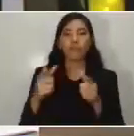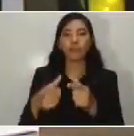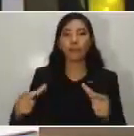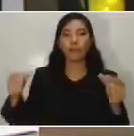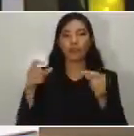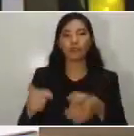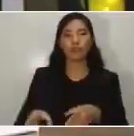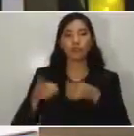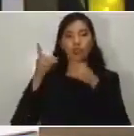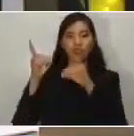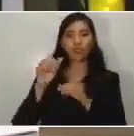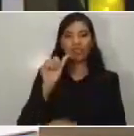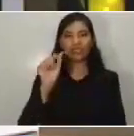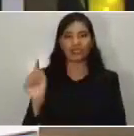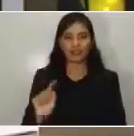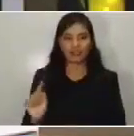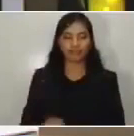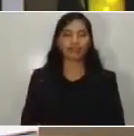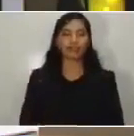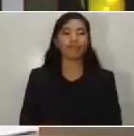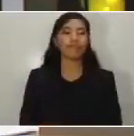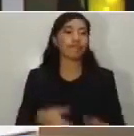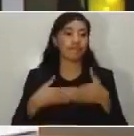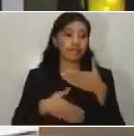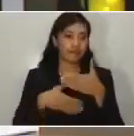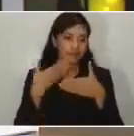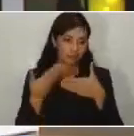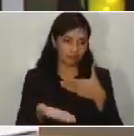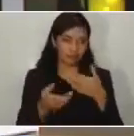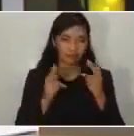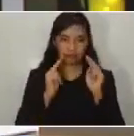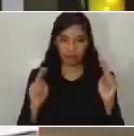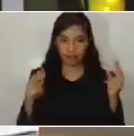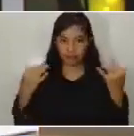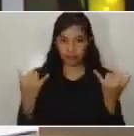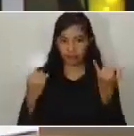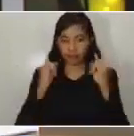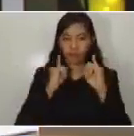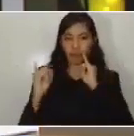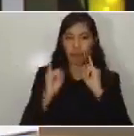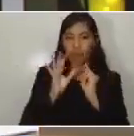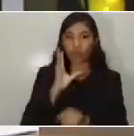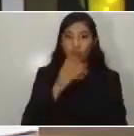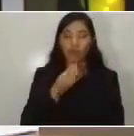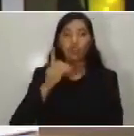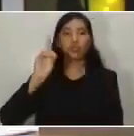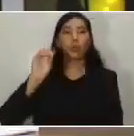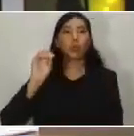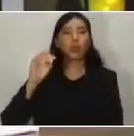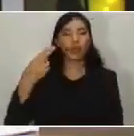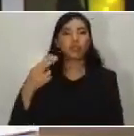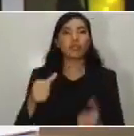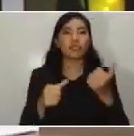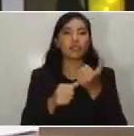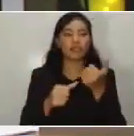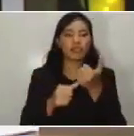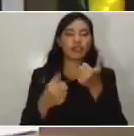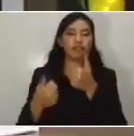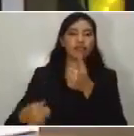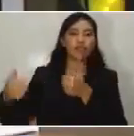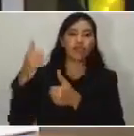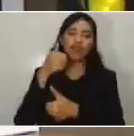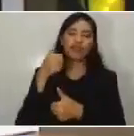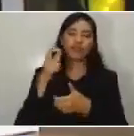at maituturing ho ba at matutukoy niyo kung ano-ano mga ito? Well, sa ngayon po, yung mga napag-aaralan na sa ibang bansa, katulad po